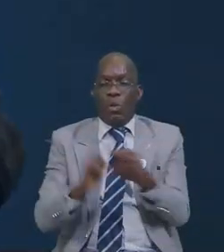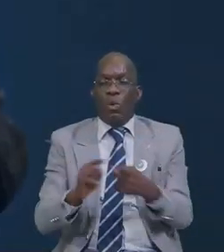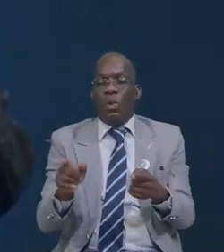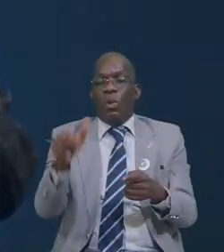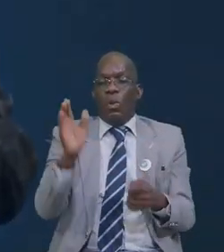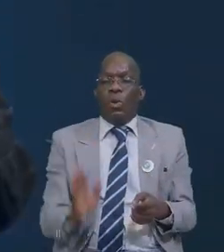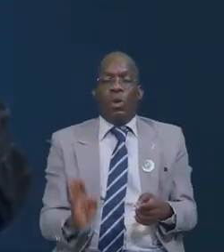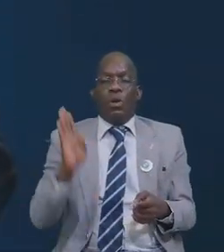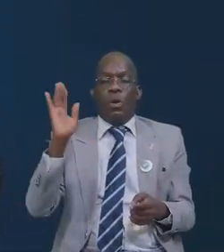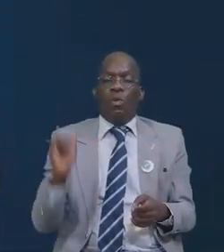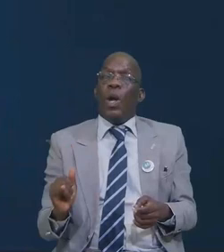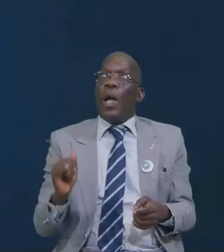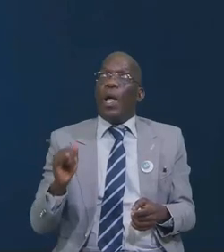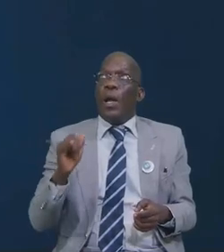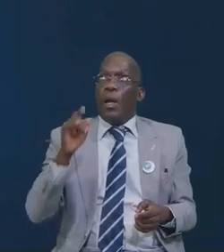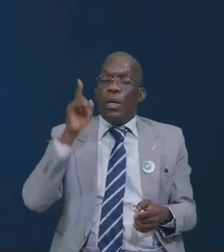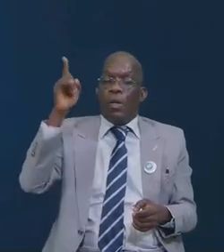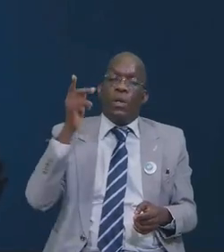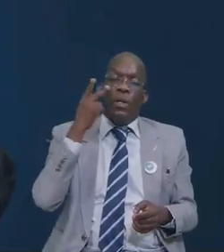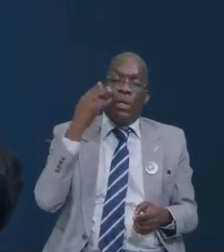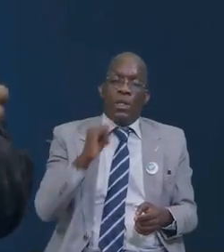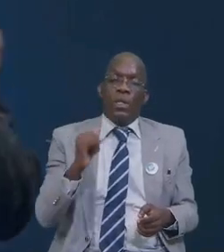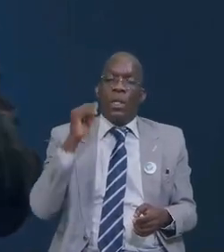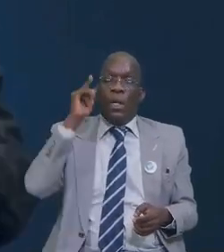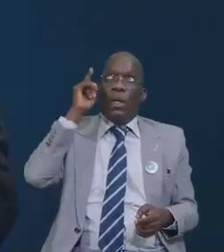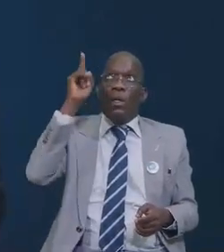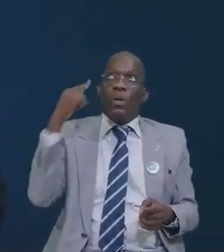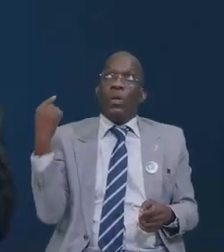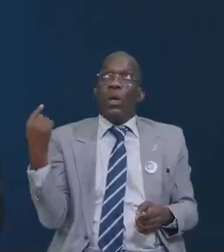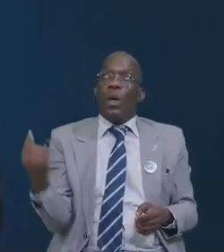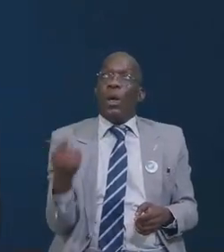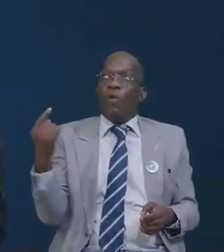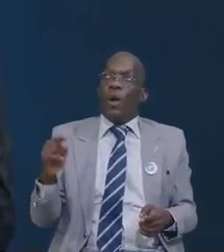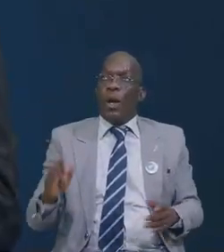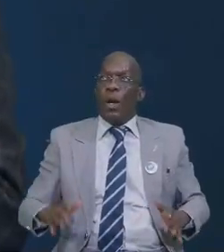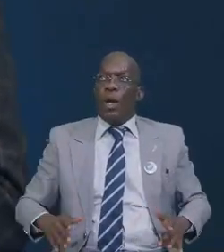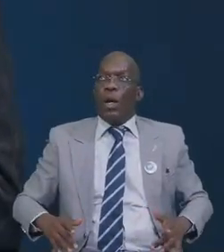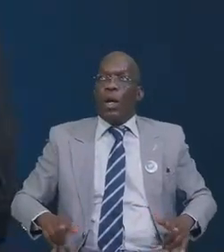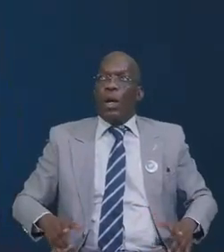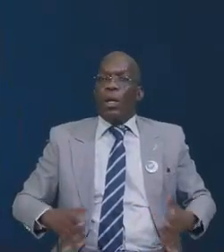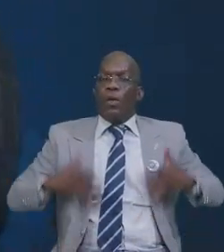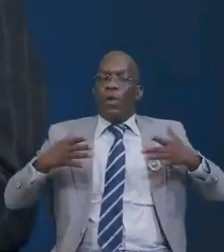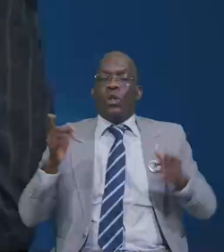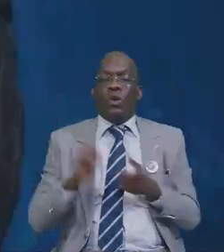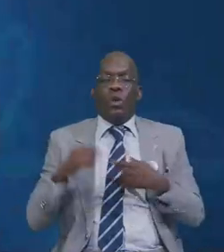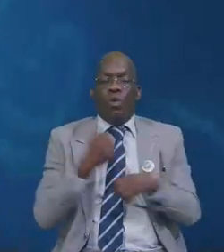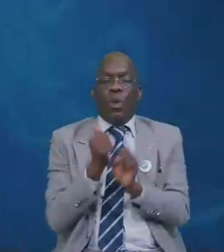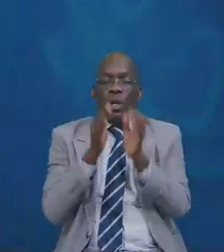Quiconque vient à Dieu par lui, étant toujours vivant pour intercéder en leur